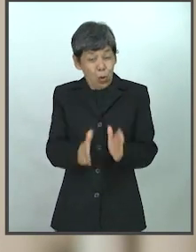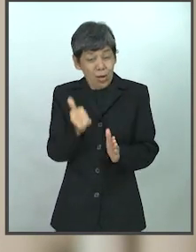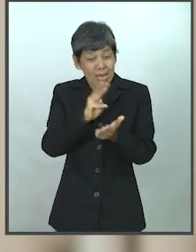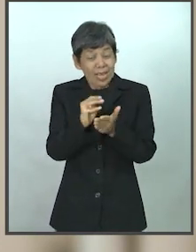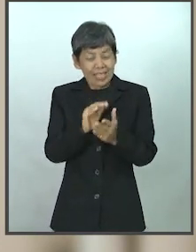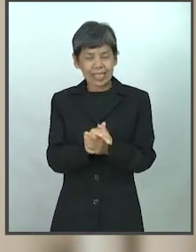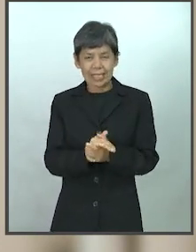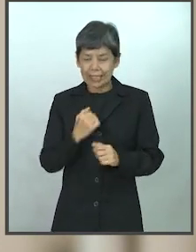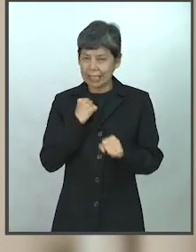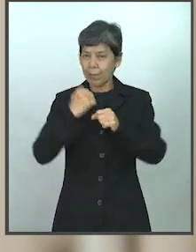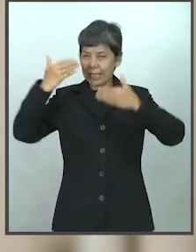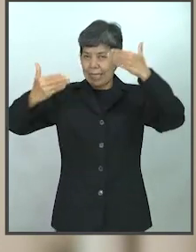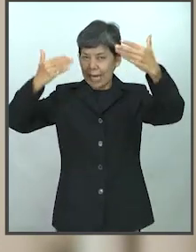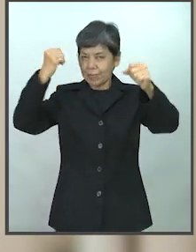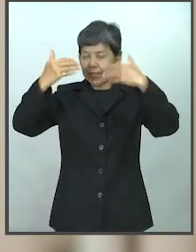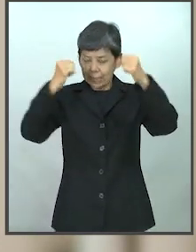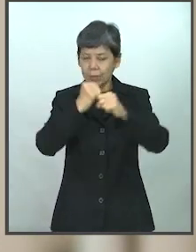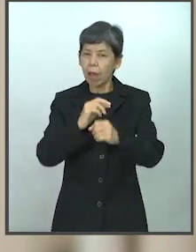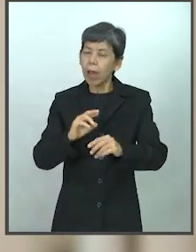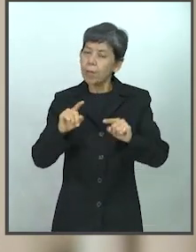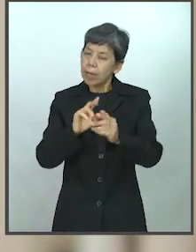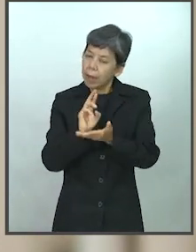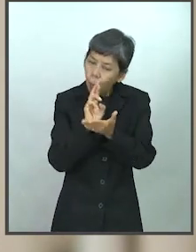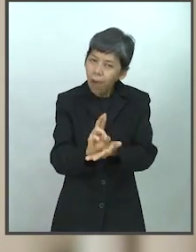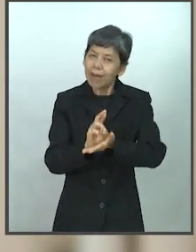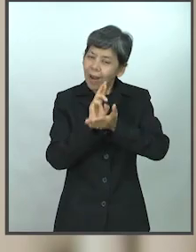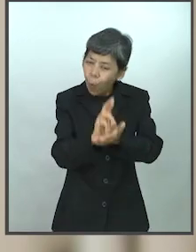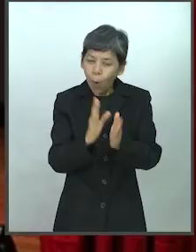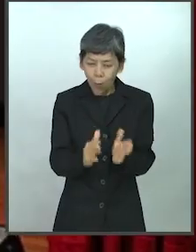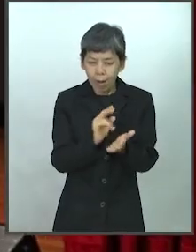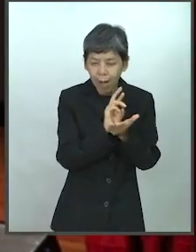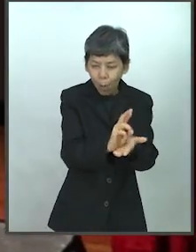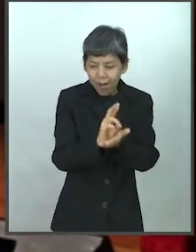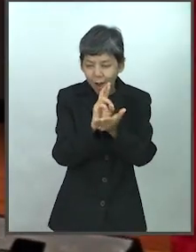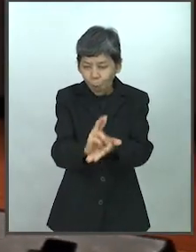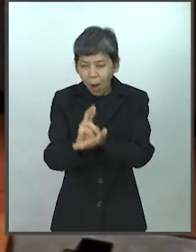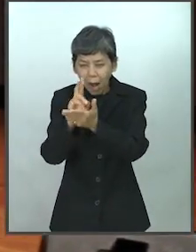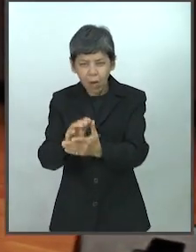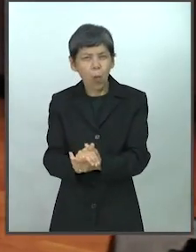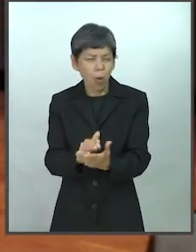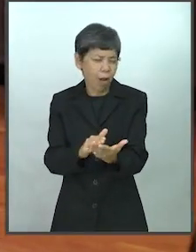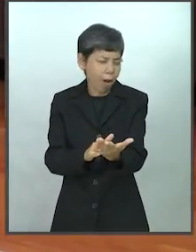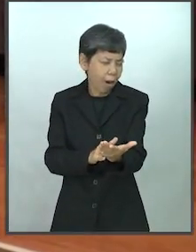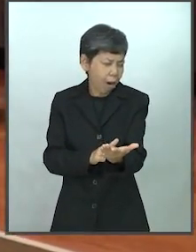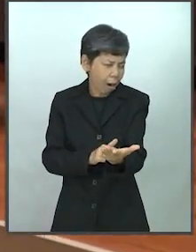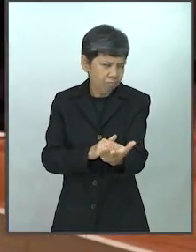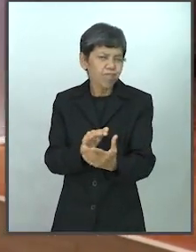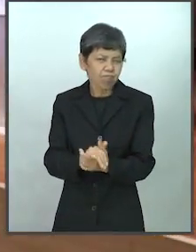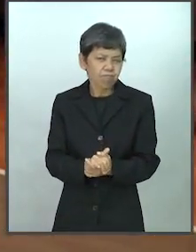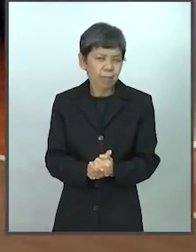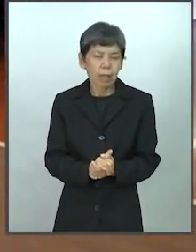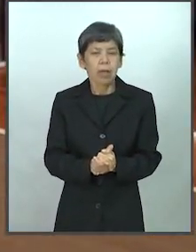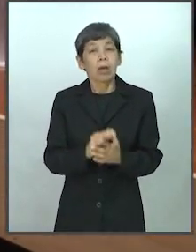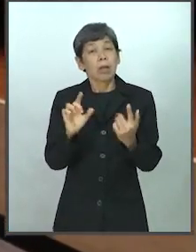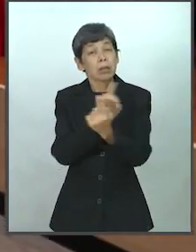ทยเนี่ยจัดกิจกรรมที่ให้รางวัลแก่คนดีมาอย่างตลอดแต่ว่า